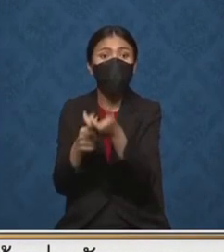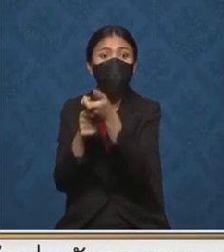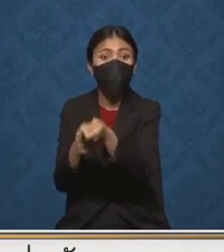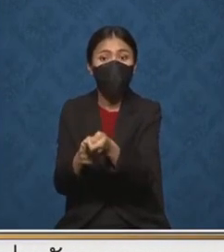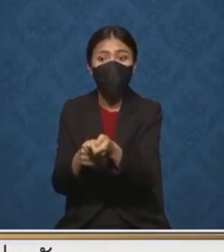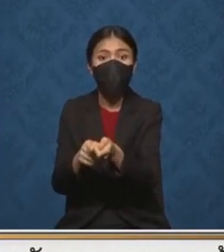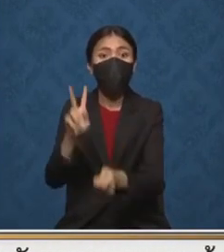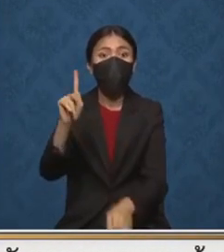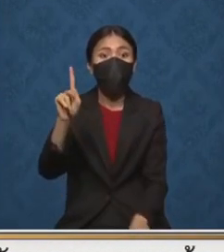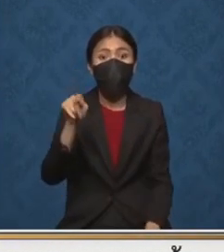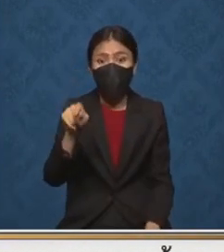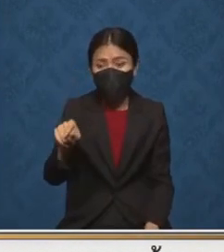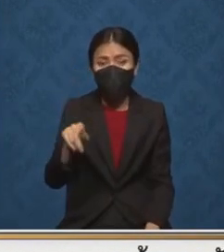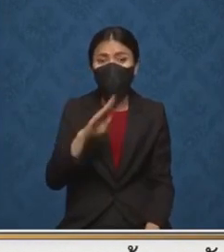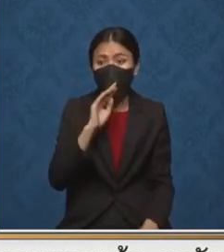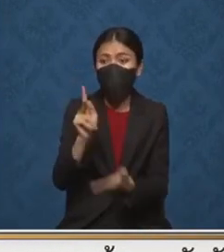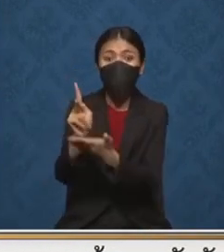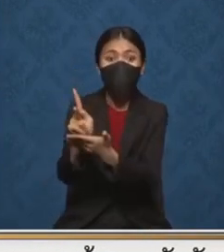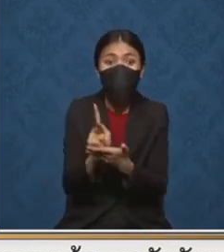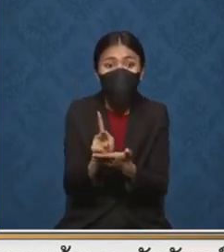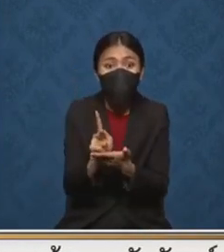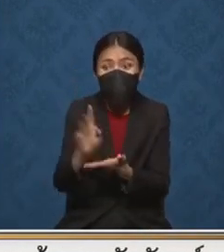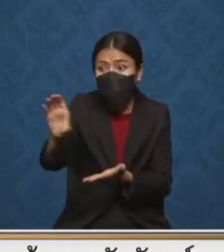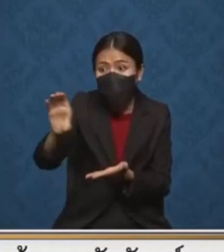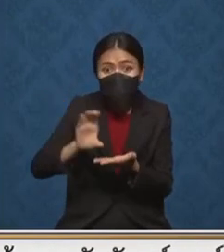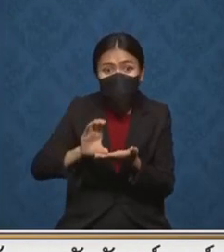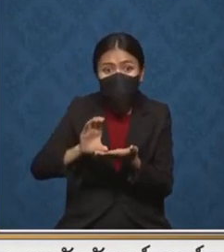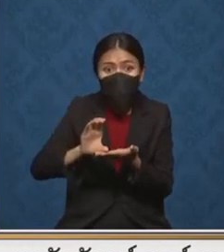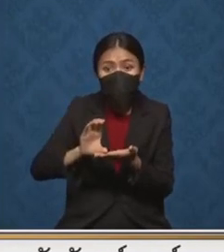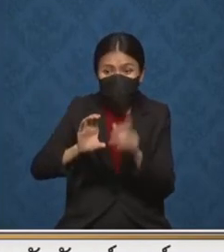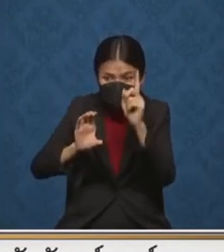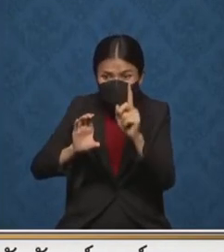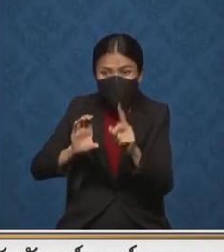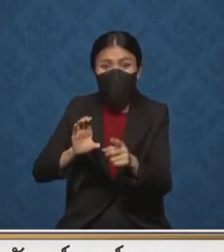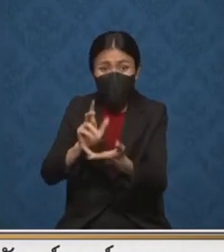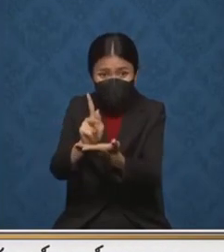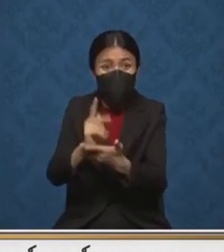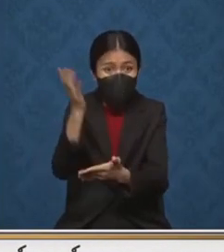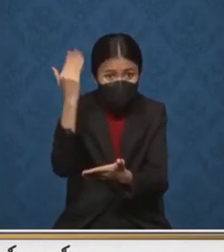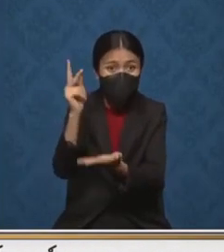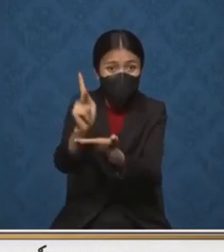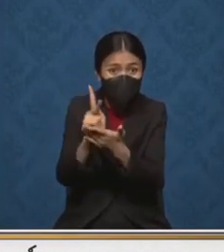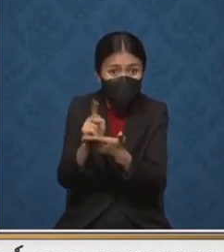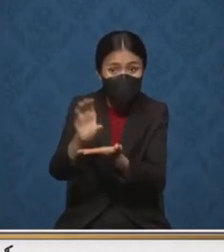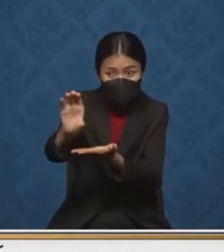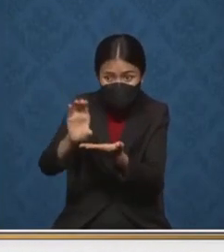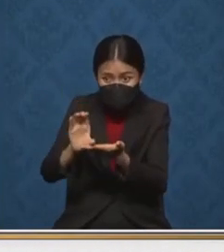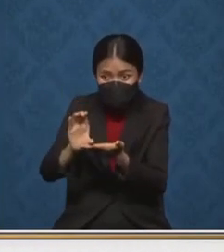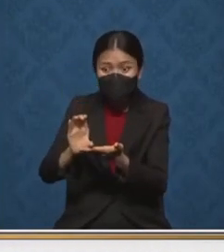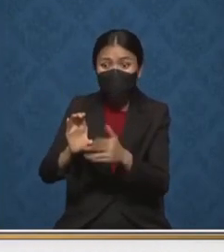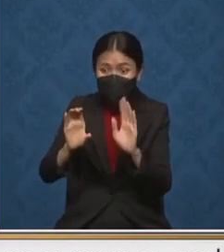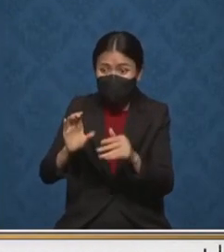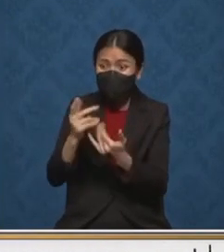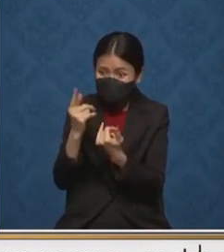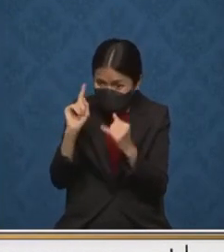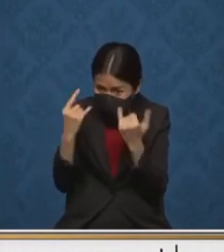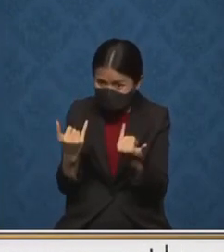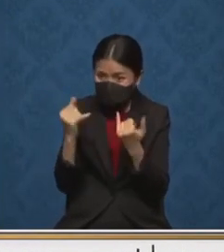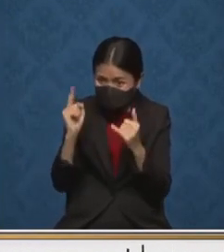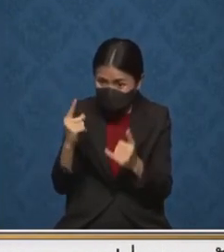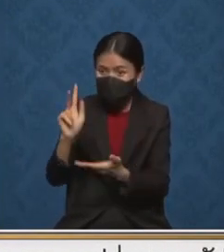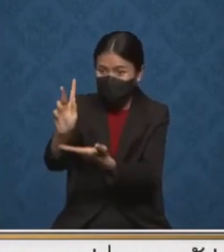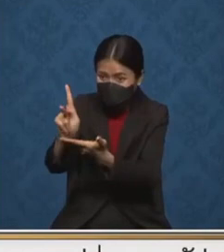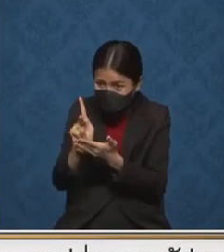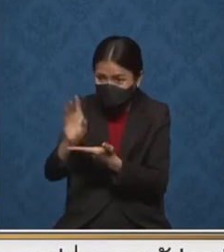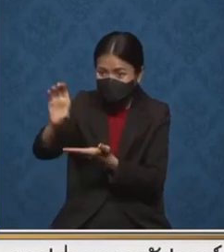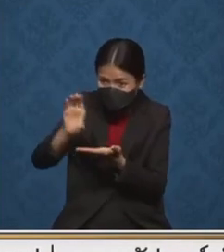ก็ไปใช้หนี้เดิม itใช้หนี้เก่าบนไปวันมาเหมือนสร้างหนี้ให้พี่น้องเกษตรก่อนไม่